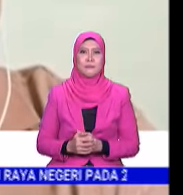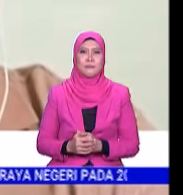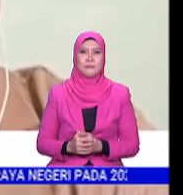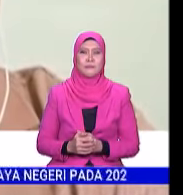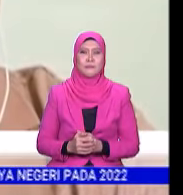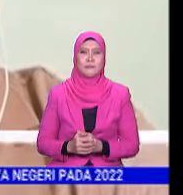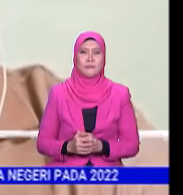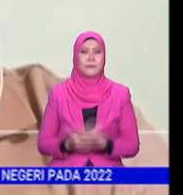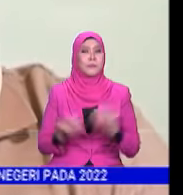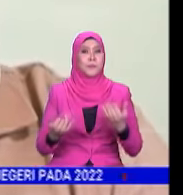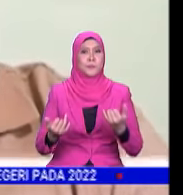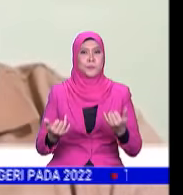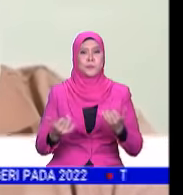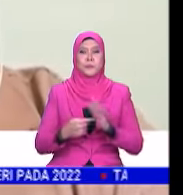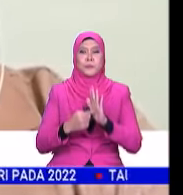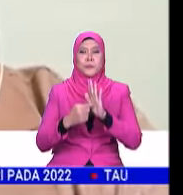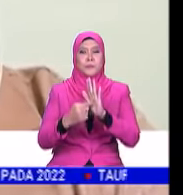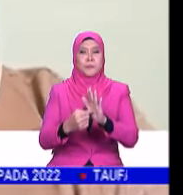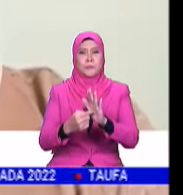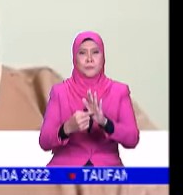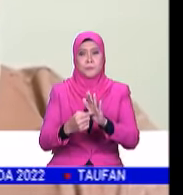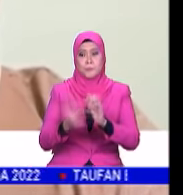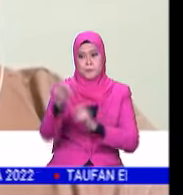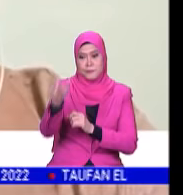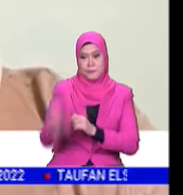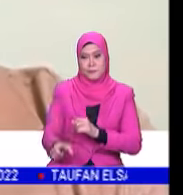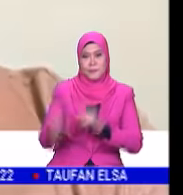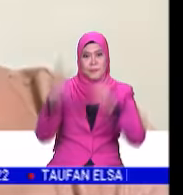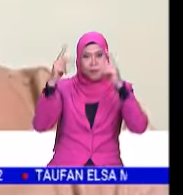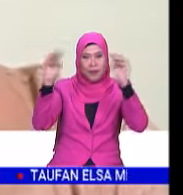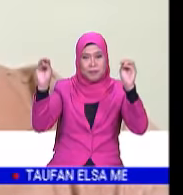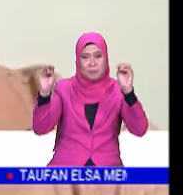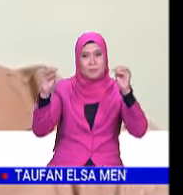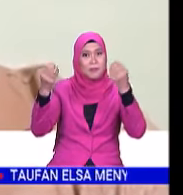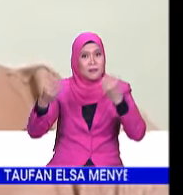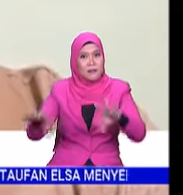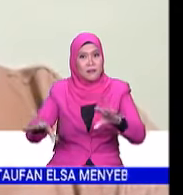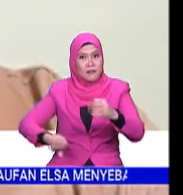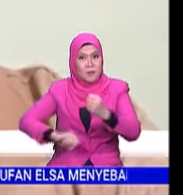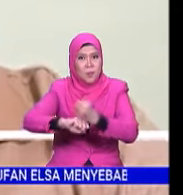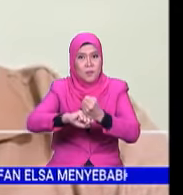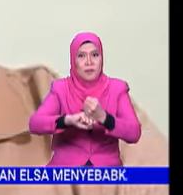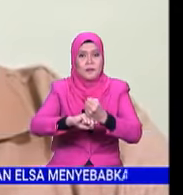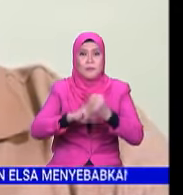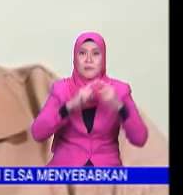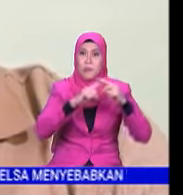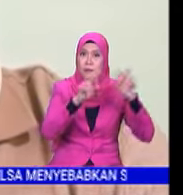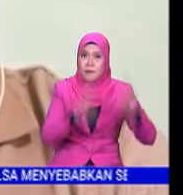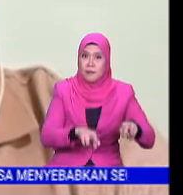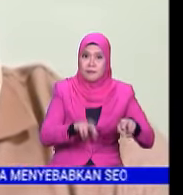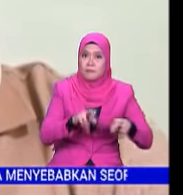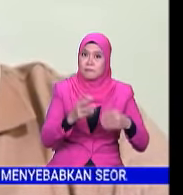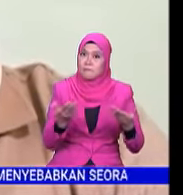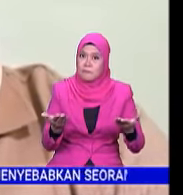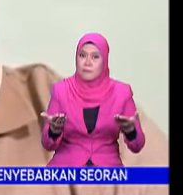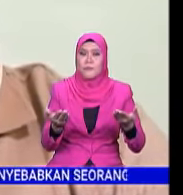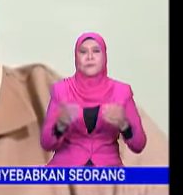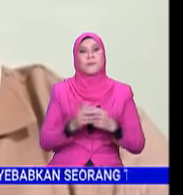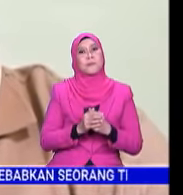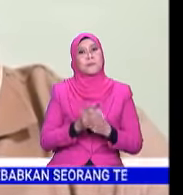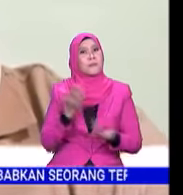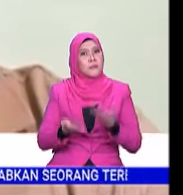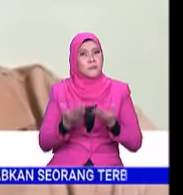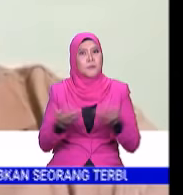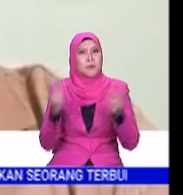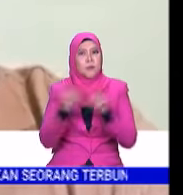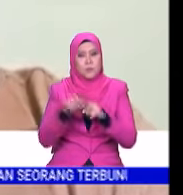Untuk menunjukkan seorang Perdana Menteri telah hilang majoriti Dewan Rakyat ialah sama ada telah berlaku